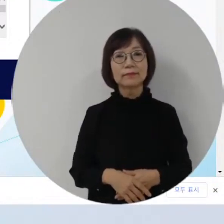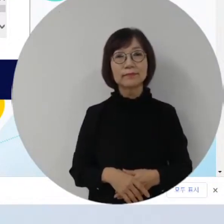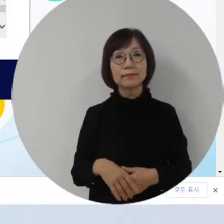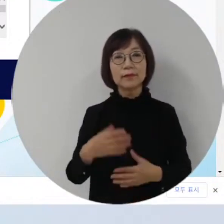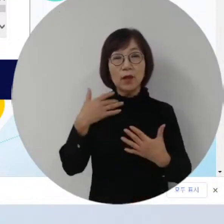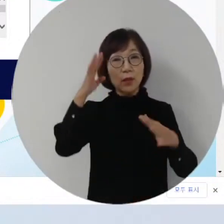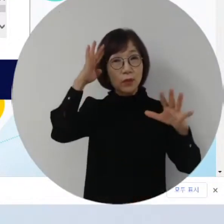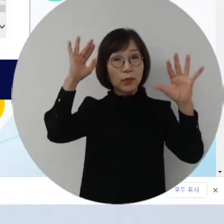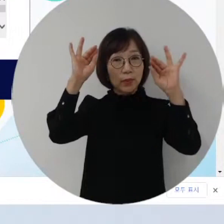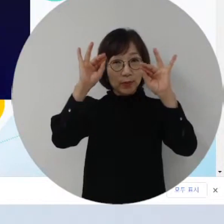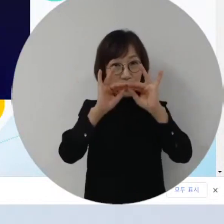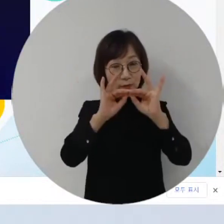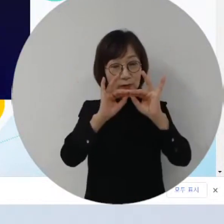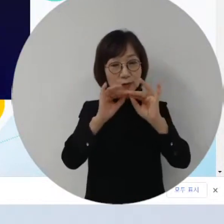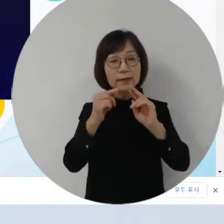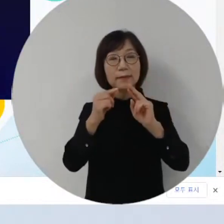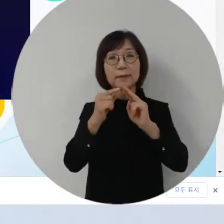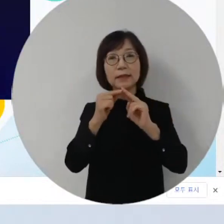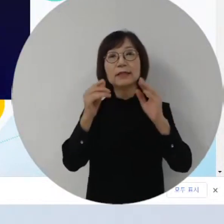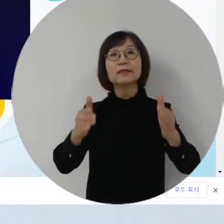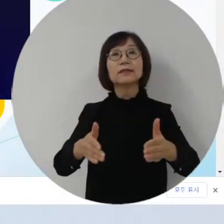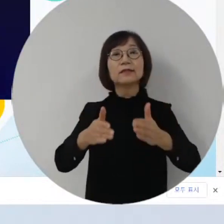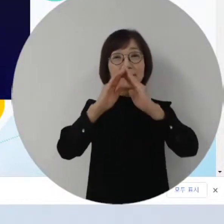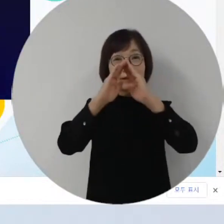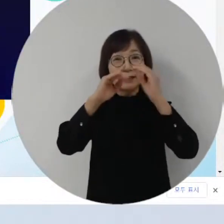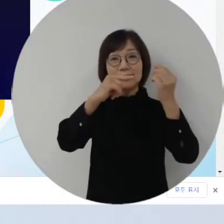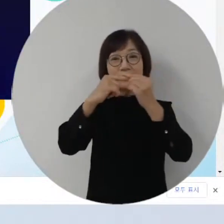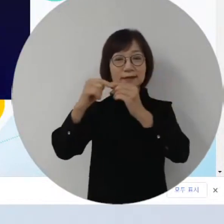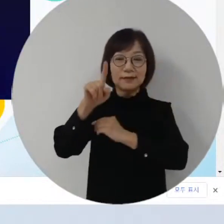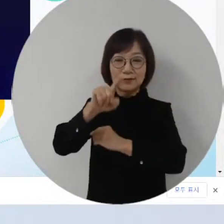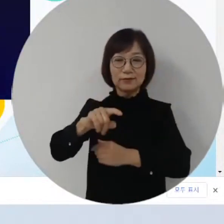동의 및 설치 눌러주십니다.